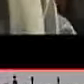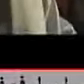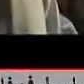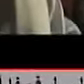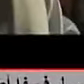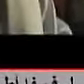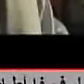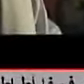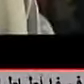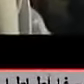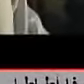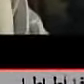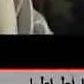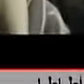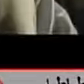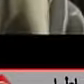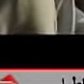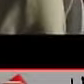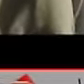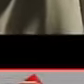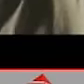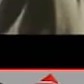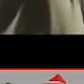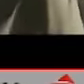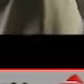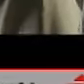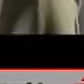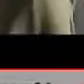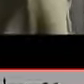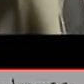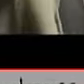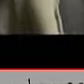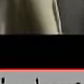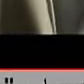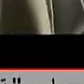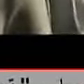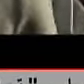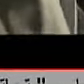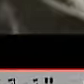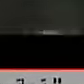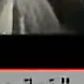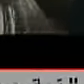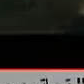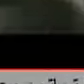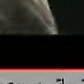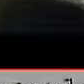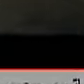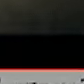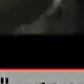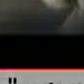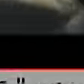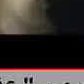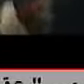حصيلة يومين بس في المستشفى، حققت مع صديق عمر متهم في جريمة قتل، طردني كلب اسود في